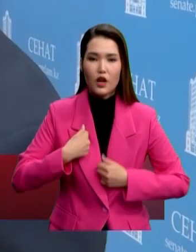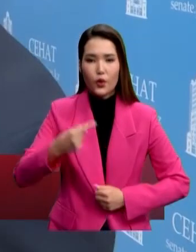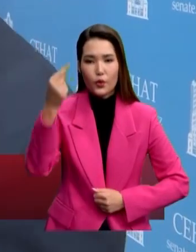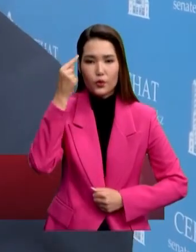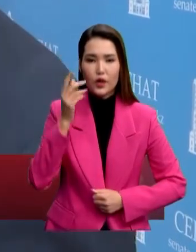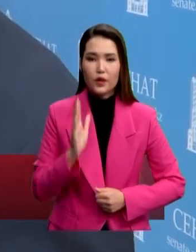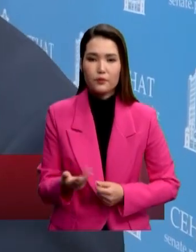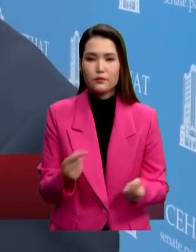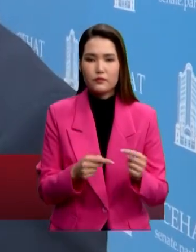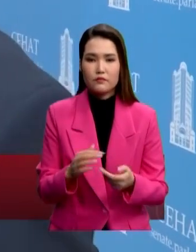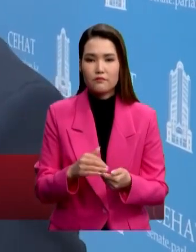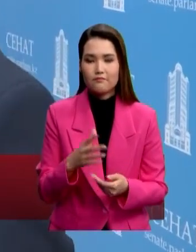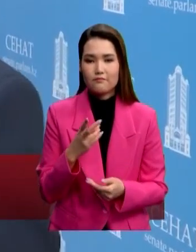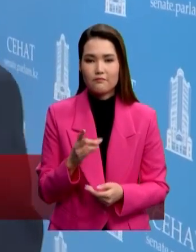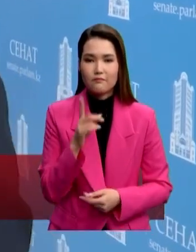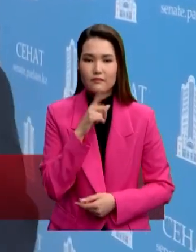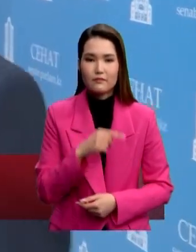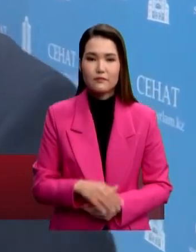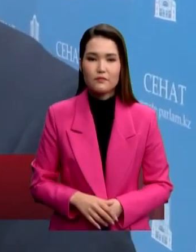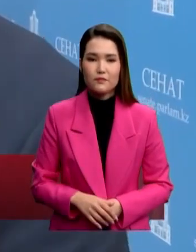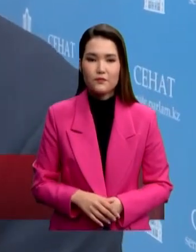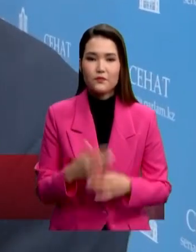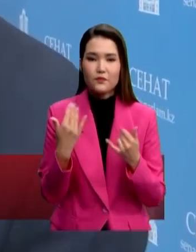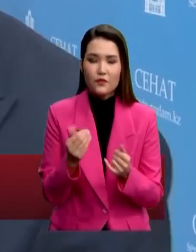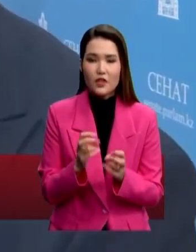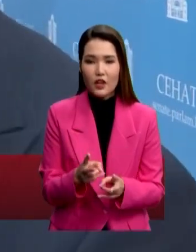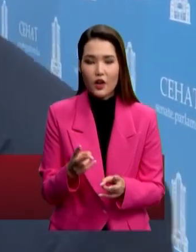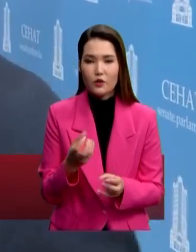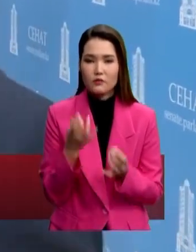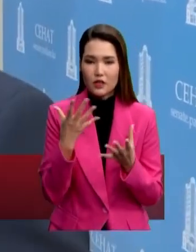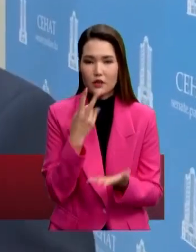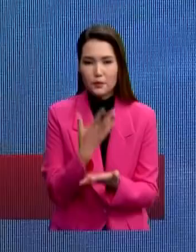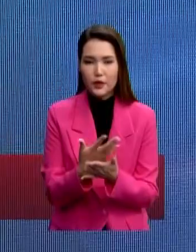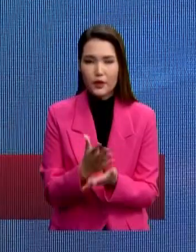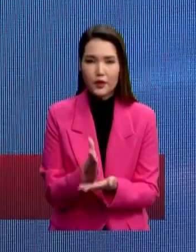осы бүгінгідегідей көп сұрақ қоймайтын еді. Халықтың жағдайын білмейді дейсіз ғой, нақты жағдай. Иә.